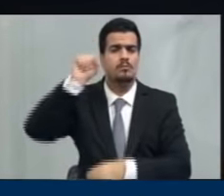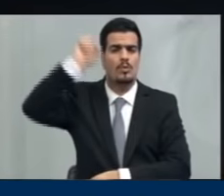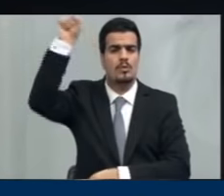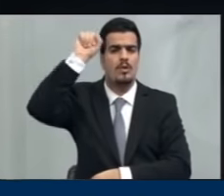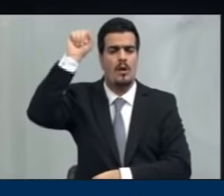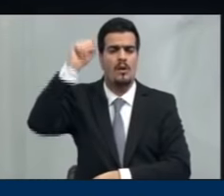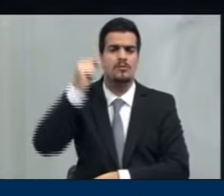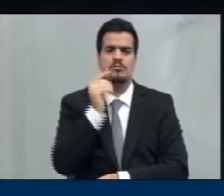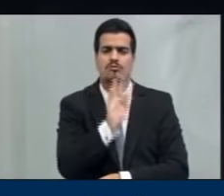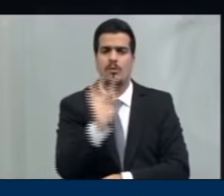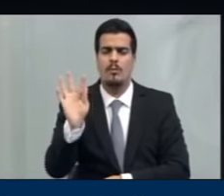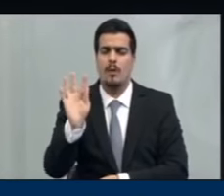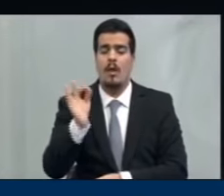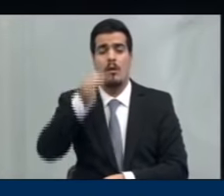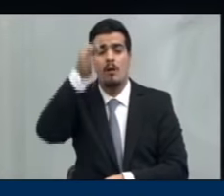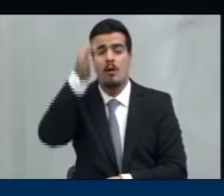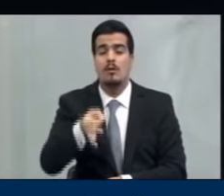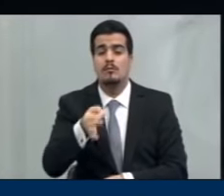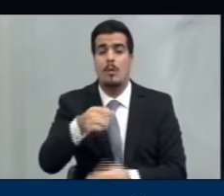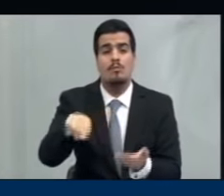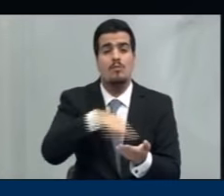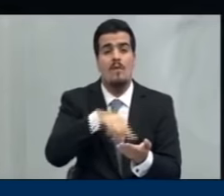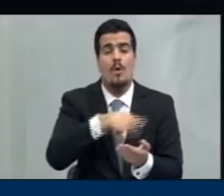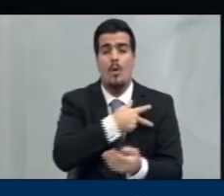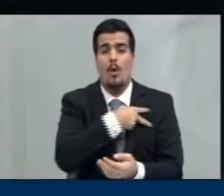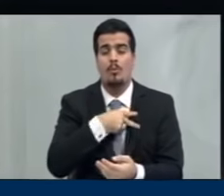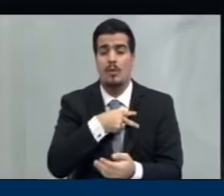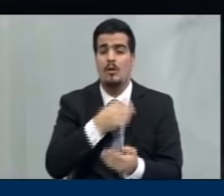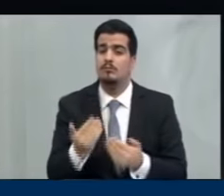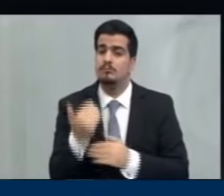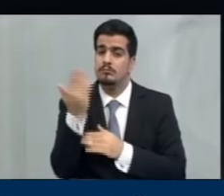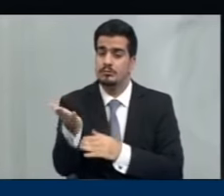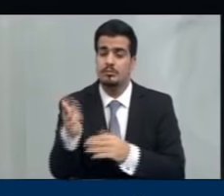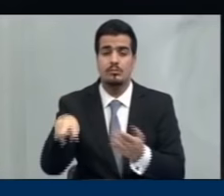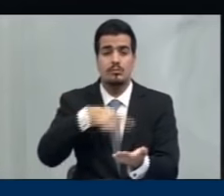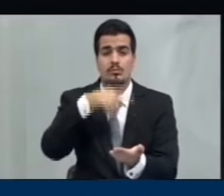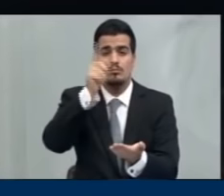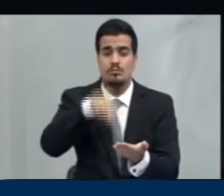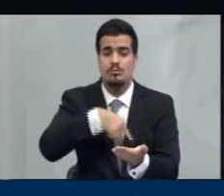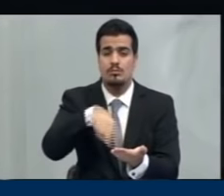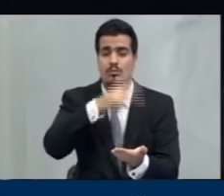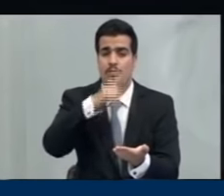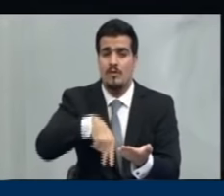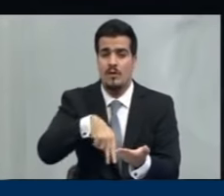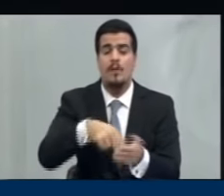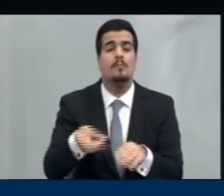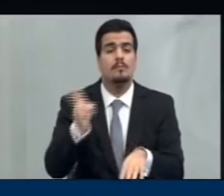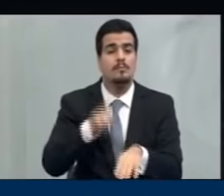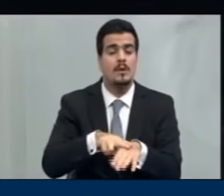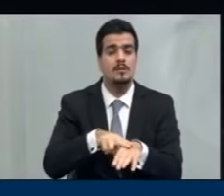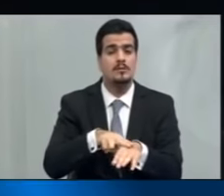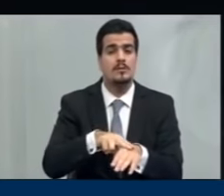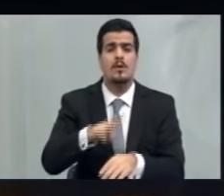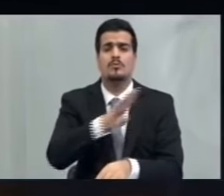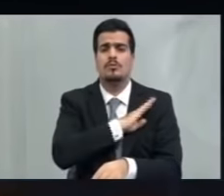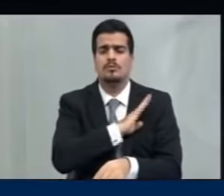التظاهرات دون استحصال موافقة رسمية. وذكرت اللجنة في بيان أن القوات الأمنية ستعتقل الأشخاص